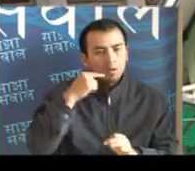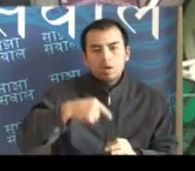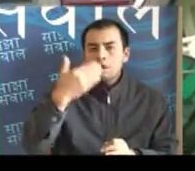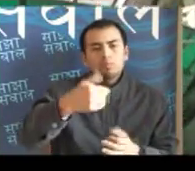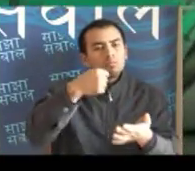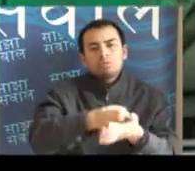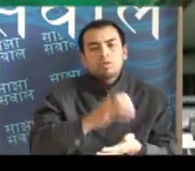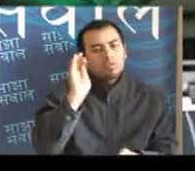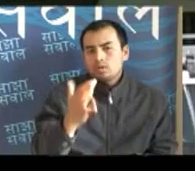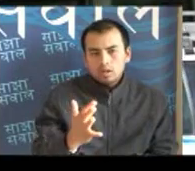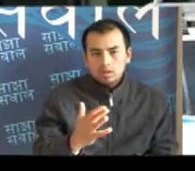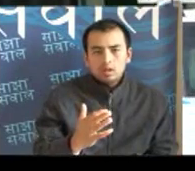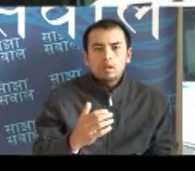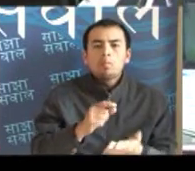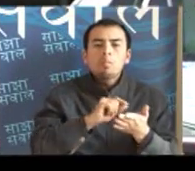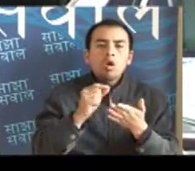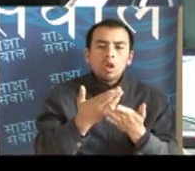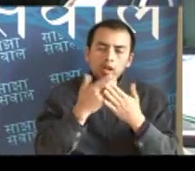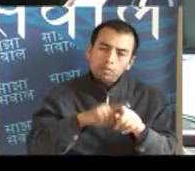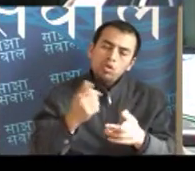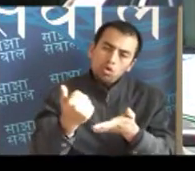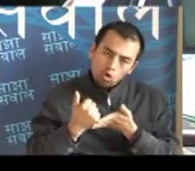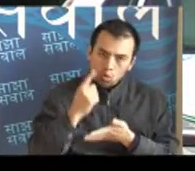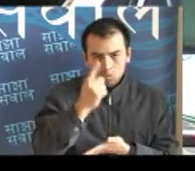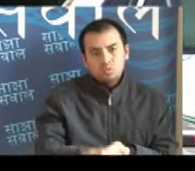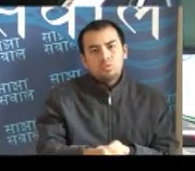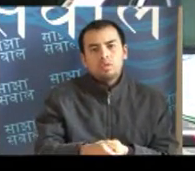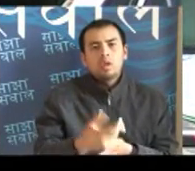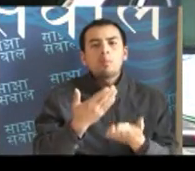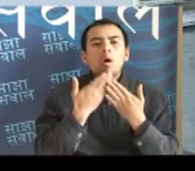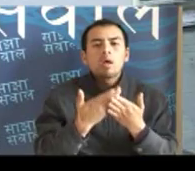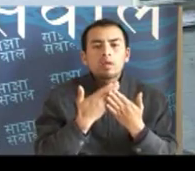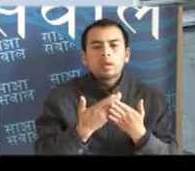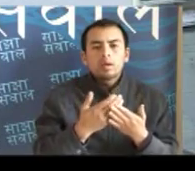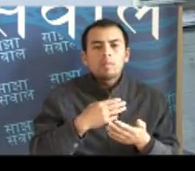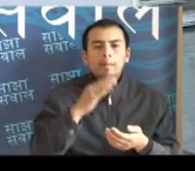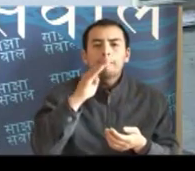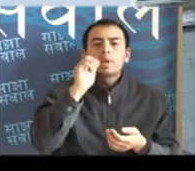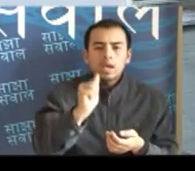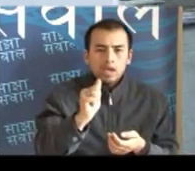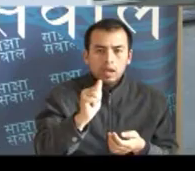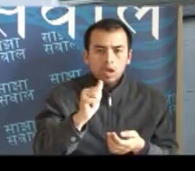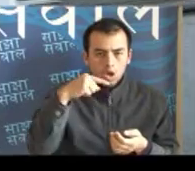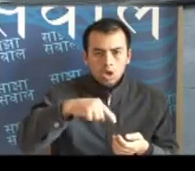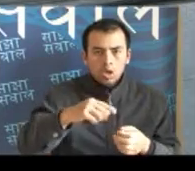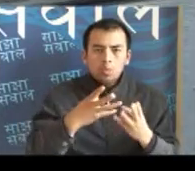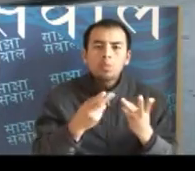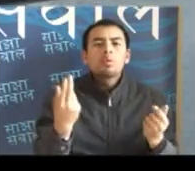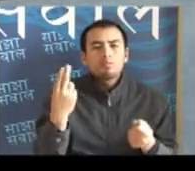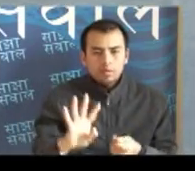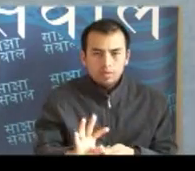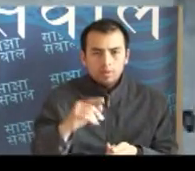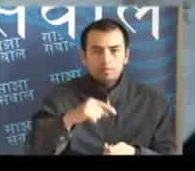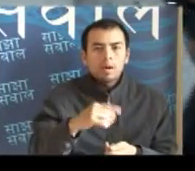यहाँसम्म आउन सक्दैन थिएँ होला। पढाउन लेखाउन पनि उहाँहरूले नै सहयोग गर्नुभयो। अध्ययन चाहिँ मेरो डिप्लोमा अहिले सिद्धियो,